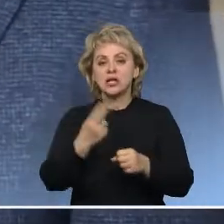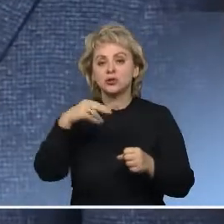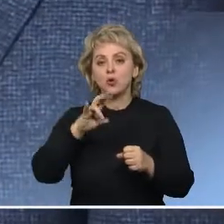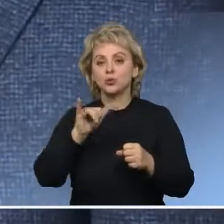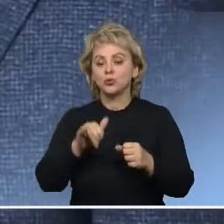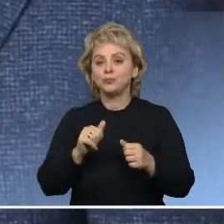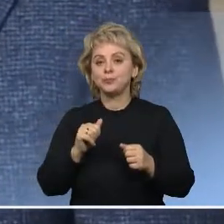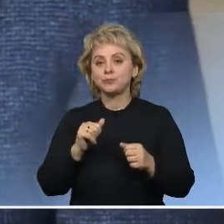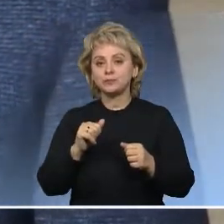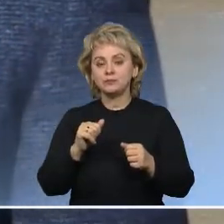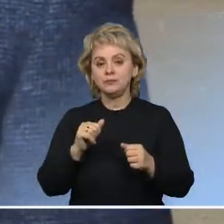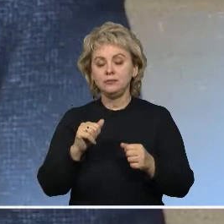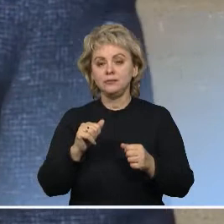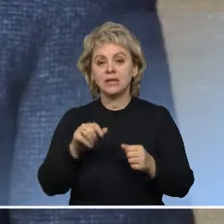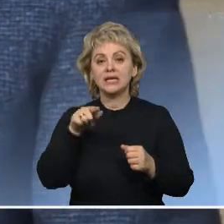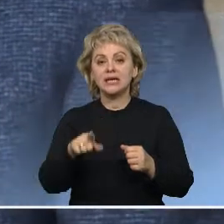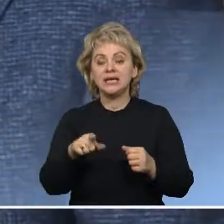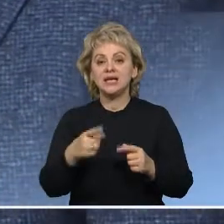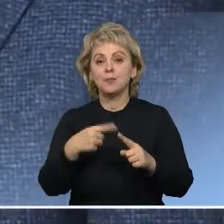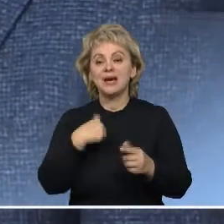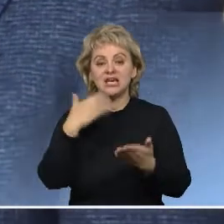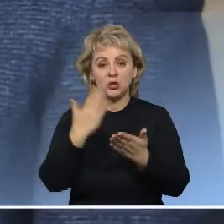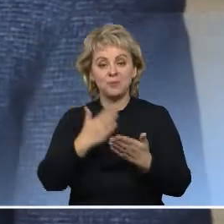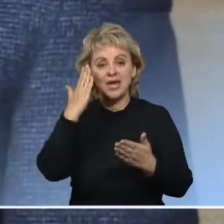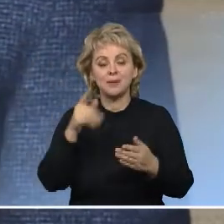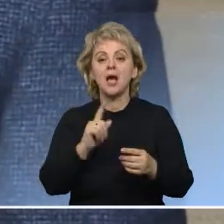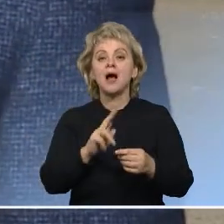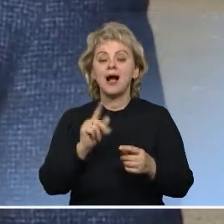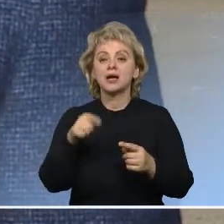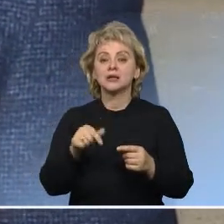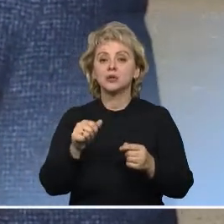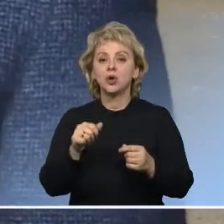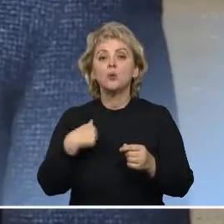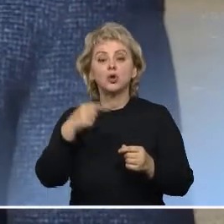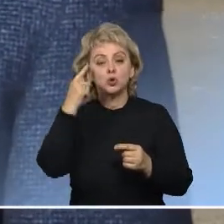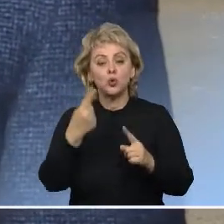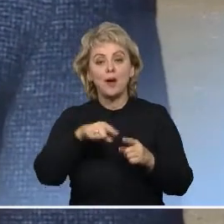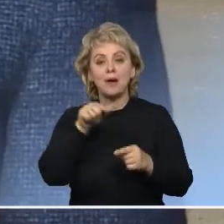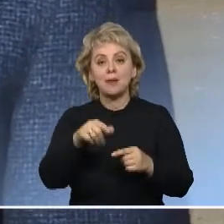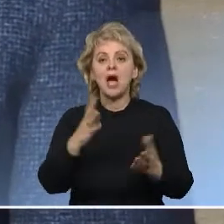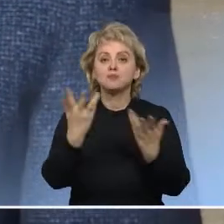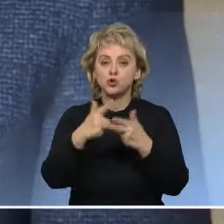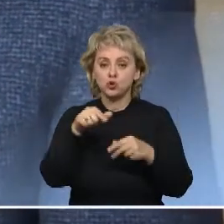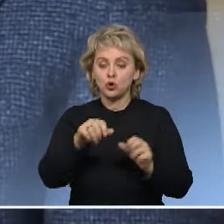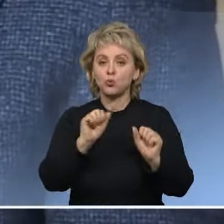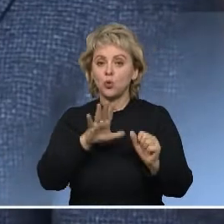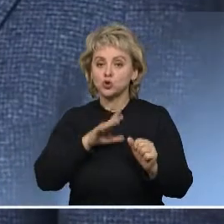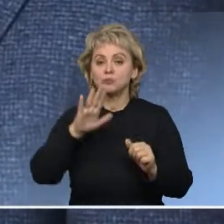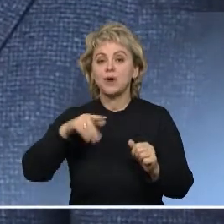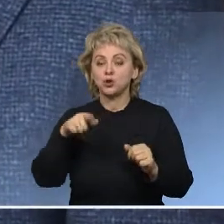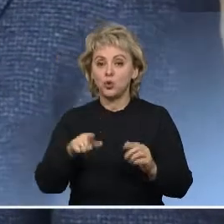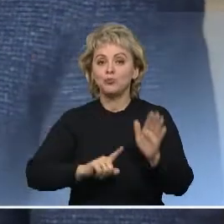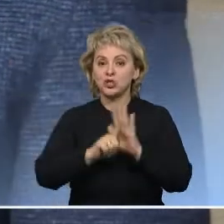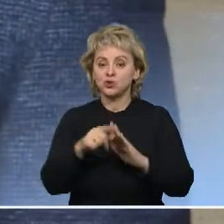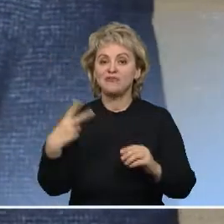Дону. И в голове мы имеем, конечно, это мы думаем об этом еще и обсчитываем, но, может быть, мы потом приступим